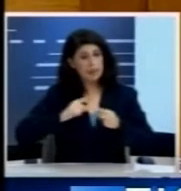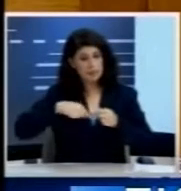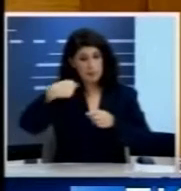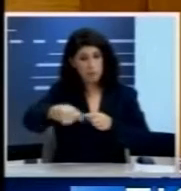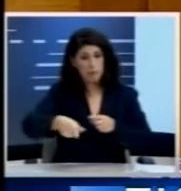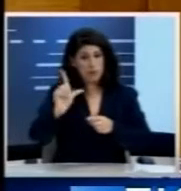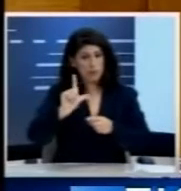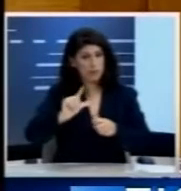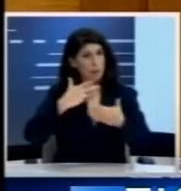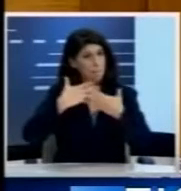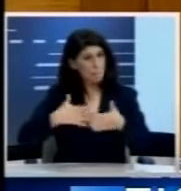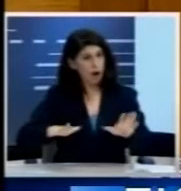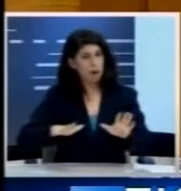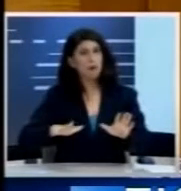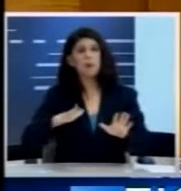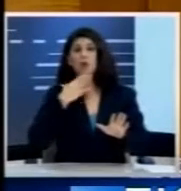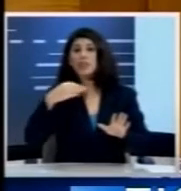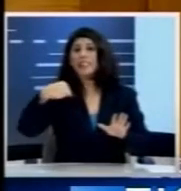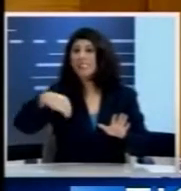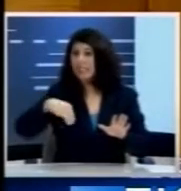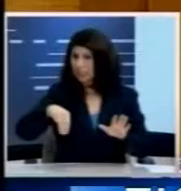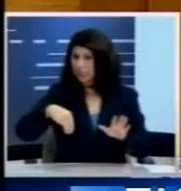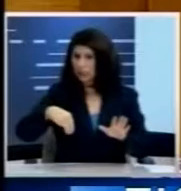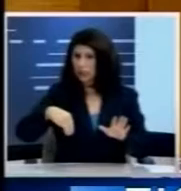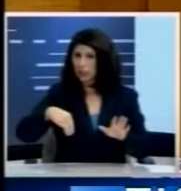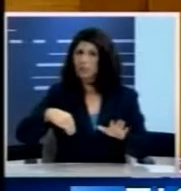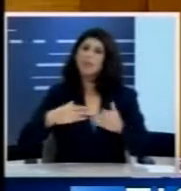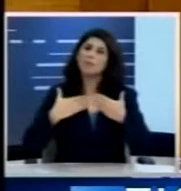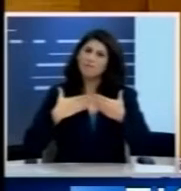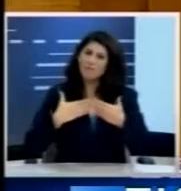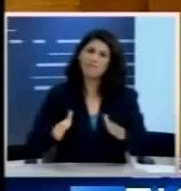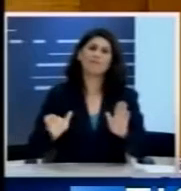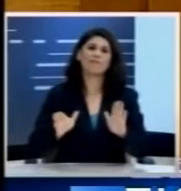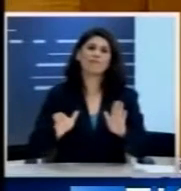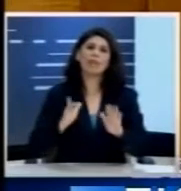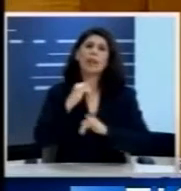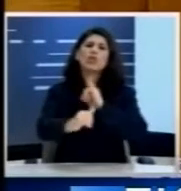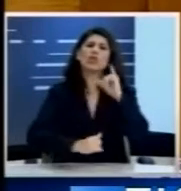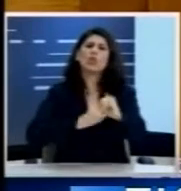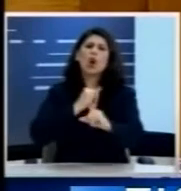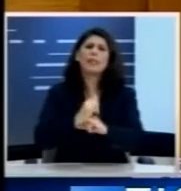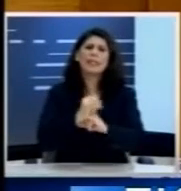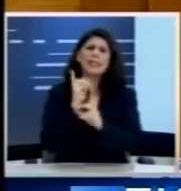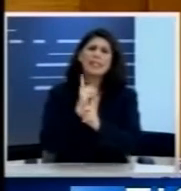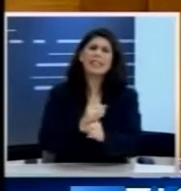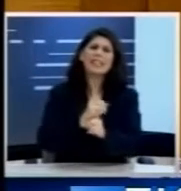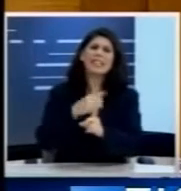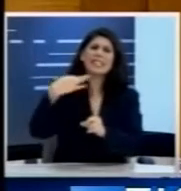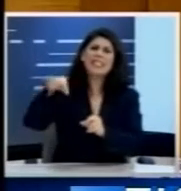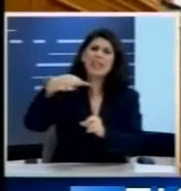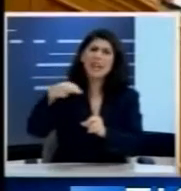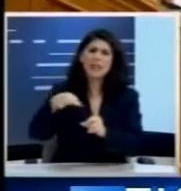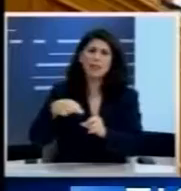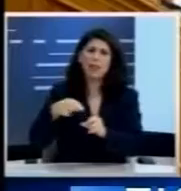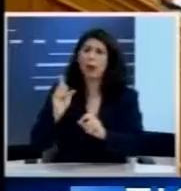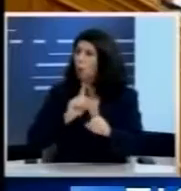Δευτέρα, ώστε την ερχόμενη Τρίτη να ανοίξει σχετική ηλεκτρονική πλατφόρμα και να μπορούν όλοι